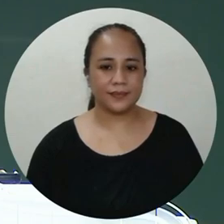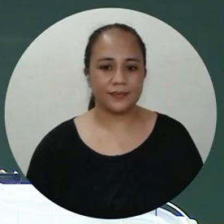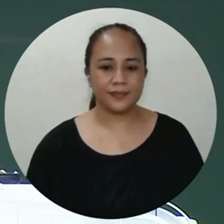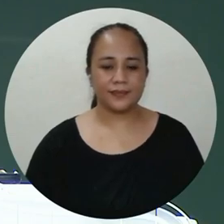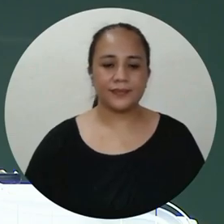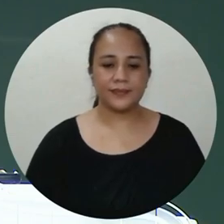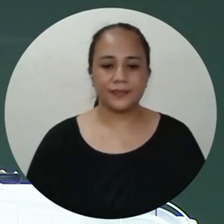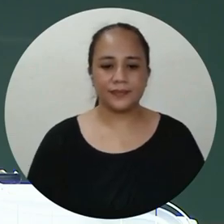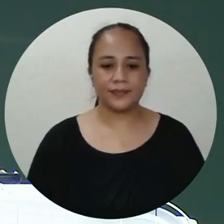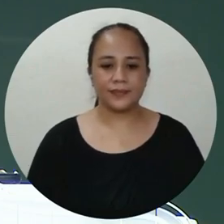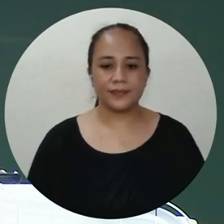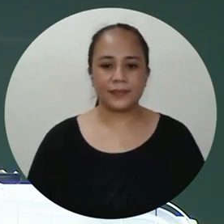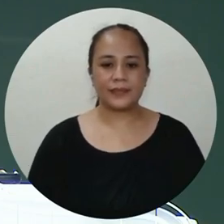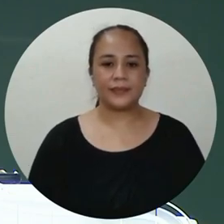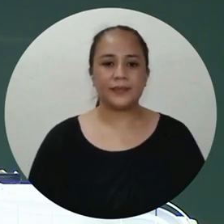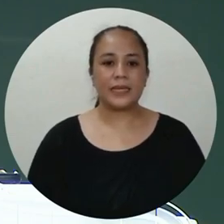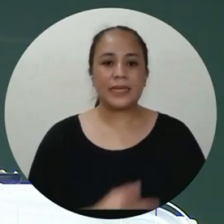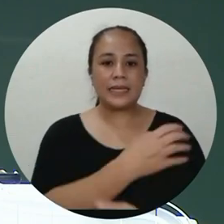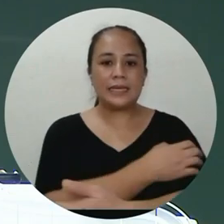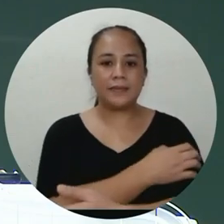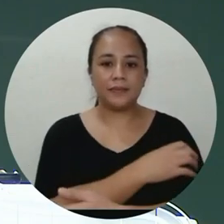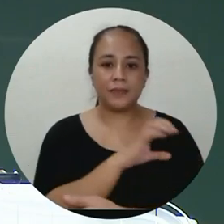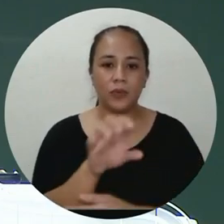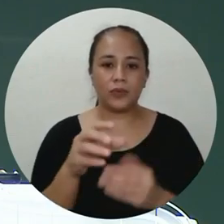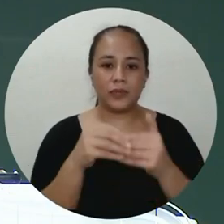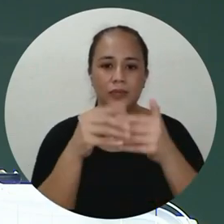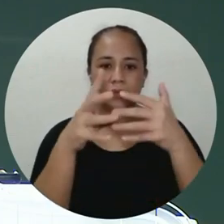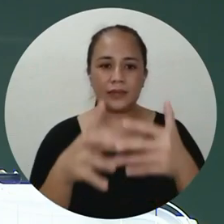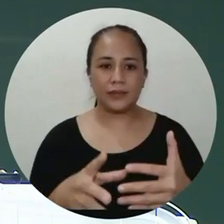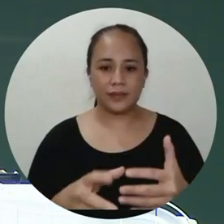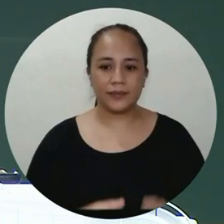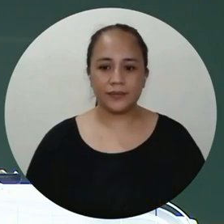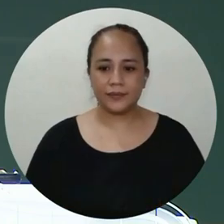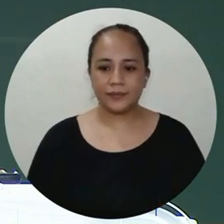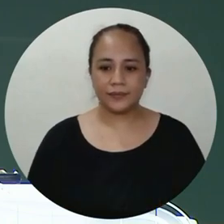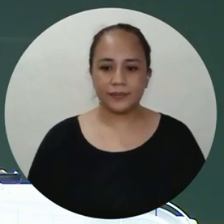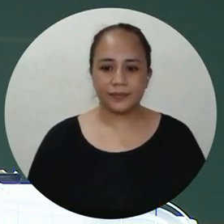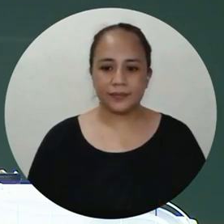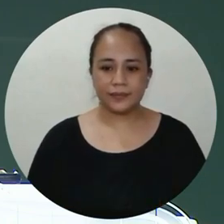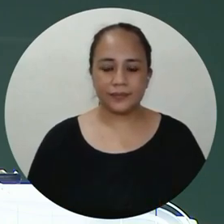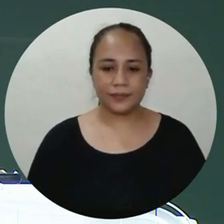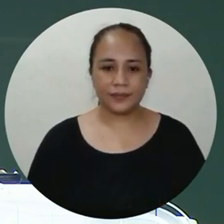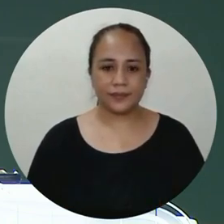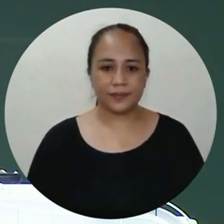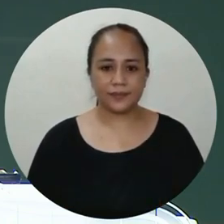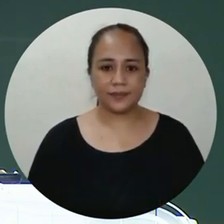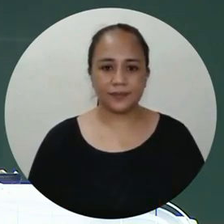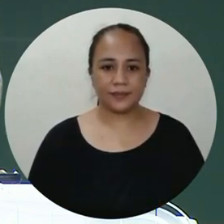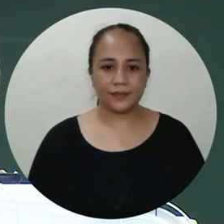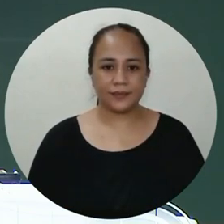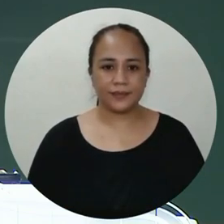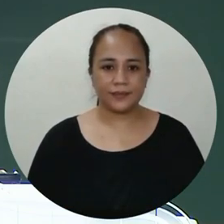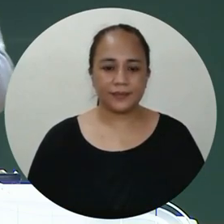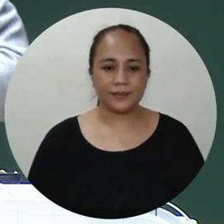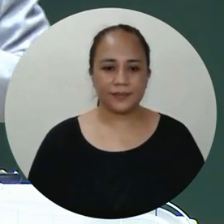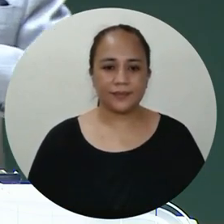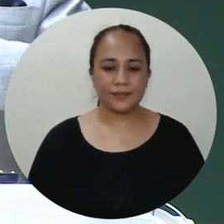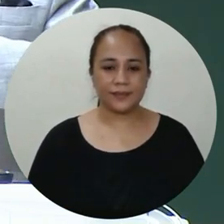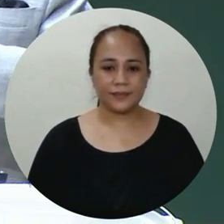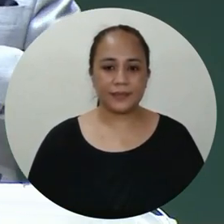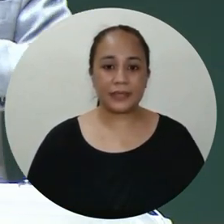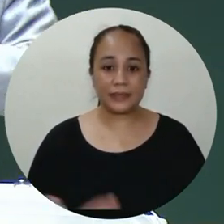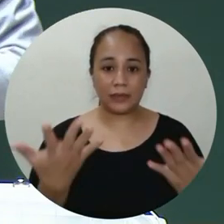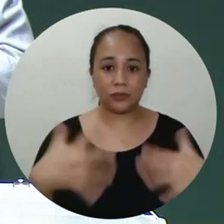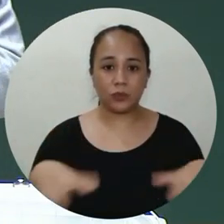Empowering Leader라는 제목으로 말씀드리려 합니다. I will share a message entitled Empowering Leader during this closing